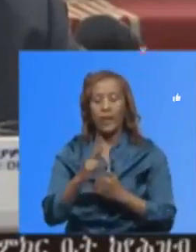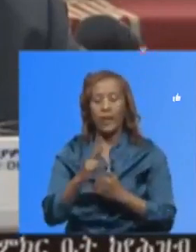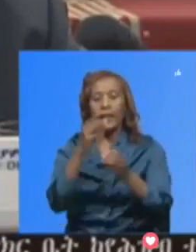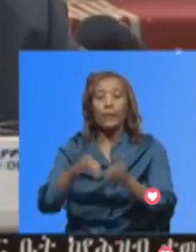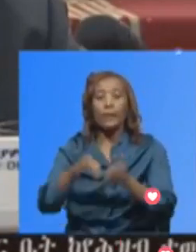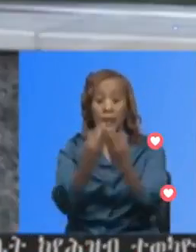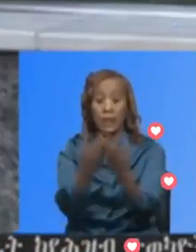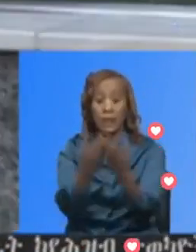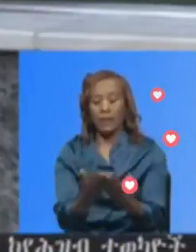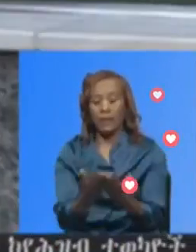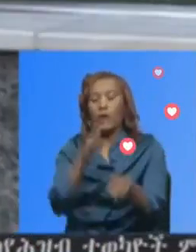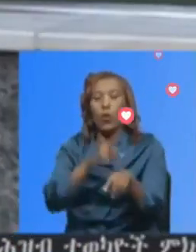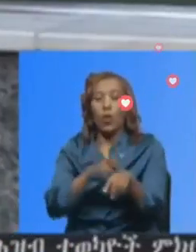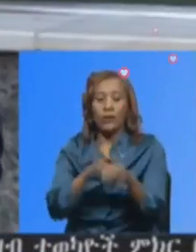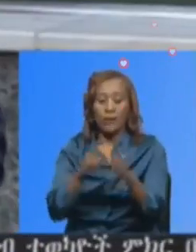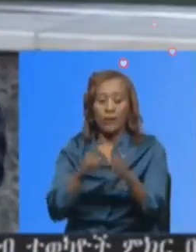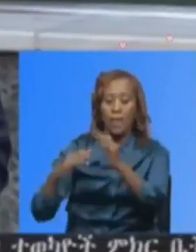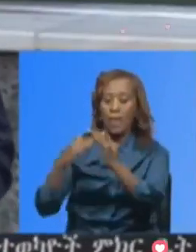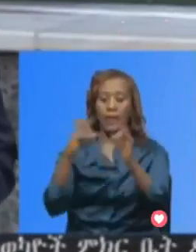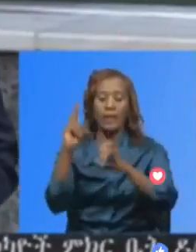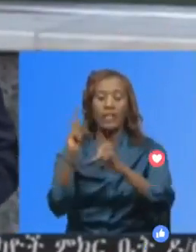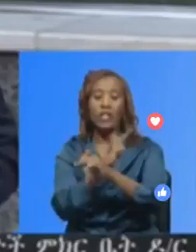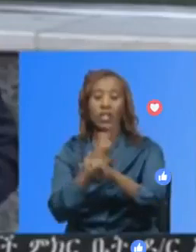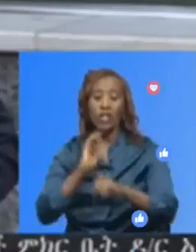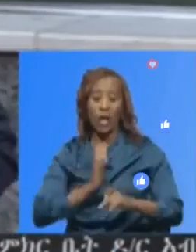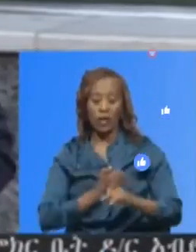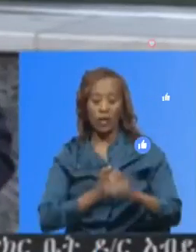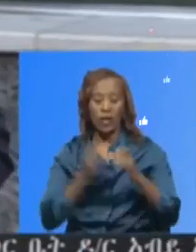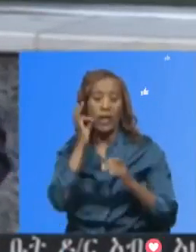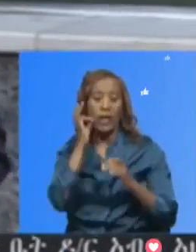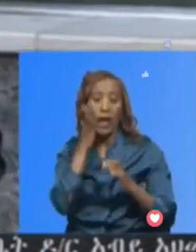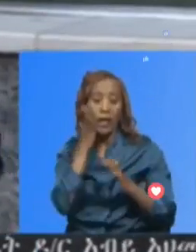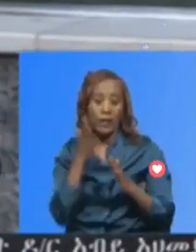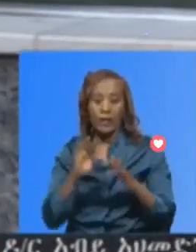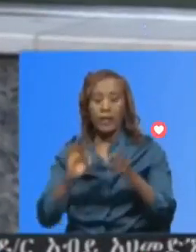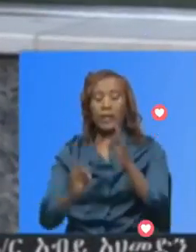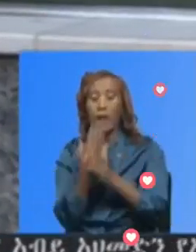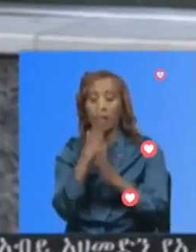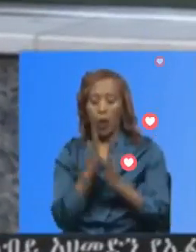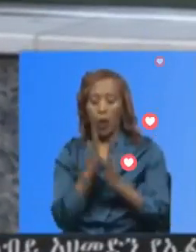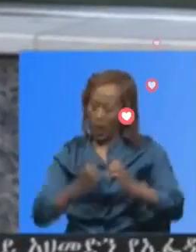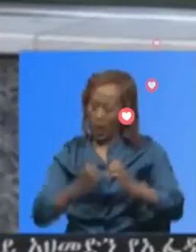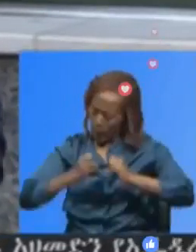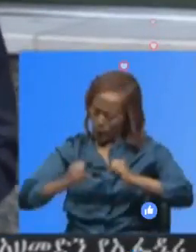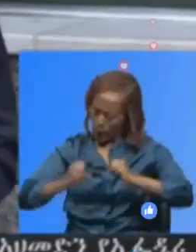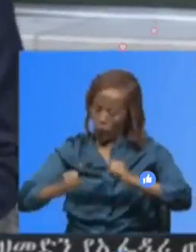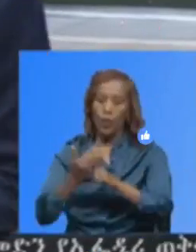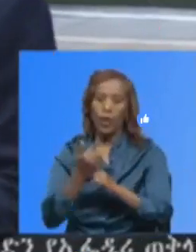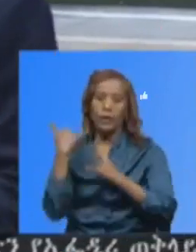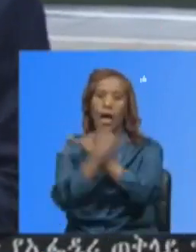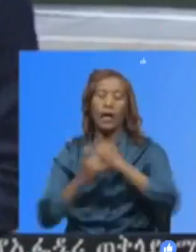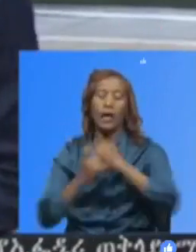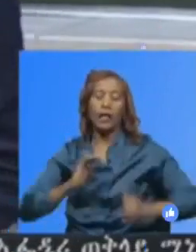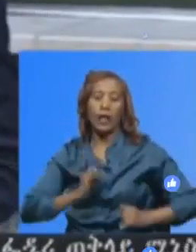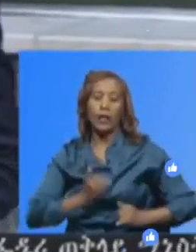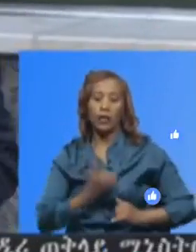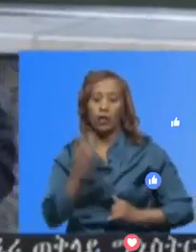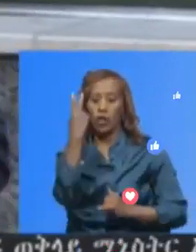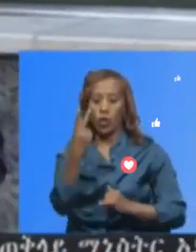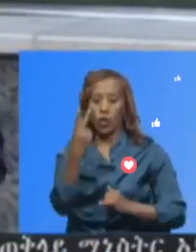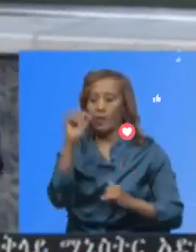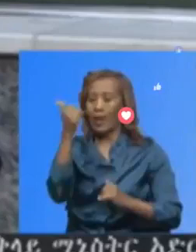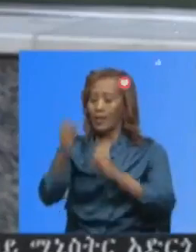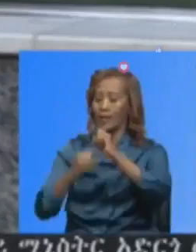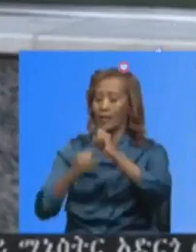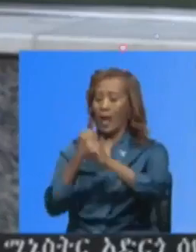ወቅት ነው። መሪ ድርጅታችን ኢህአዴግ ልማታዊ ዲሞክራሲያዊ መስመሩን አጥብቆ በመያዝ ሀገራችንን ከሁለት አስርት